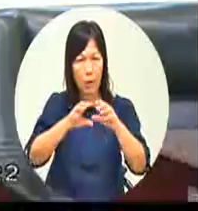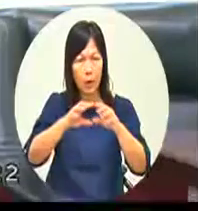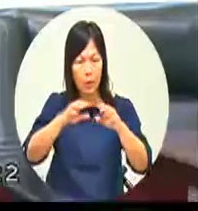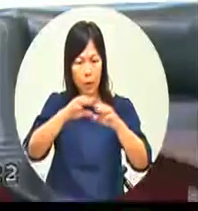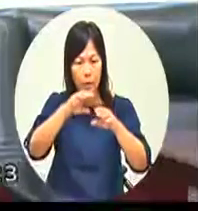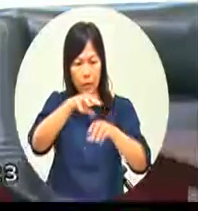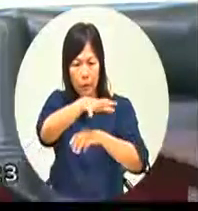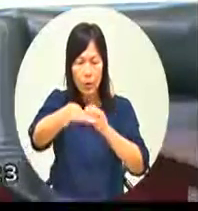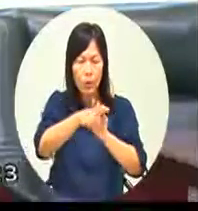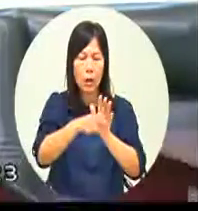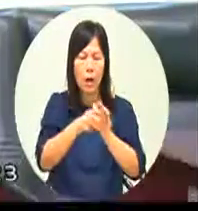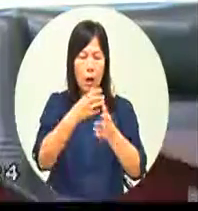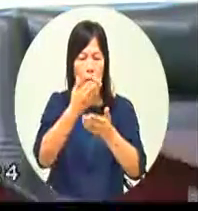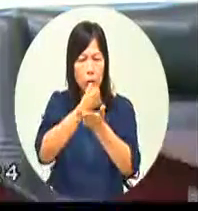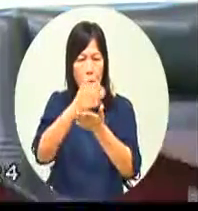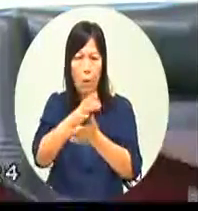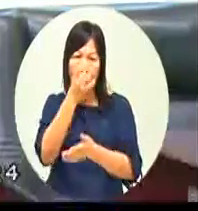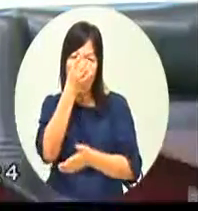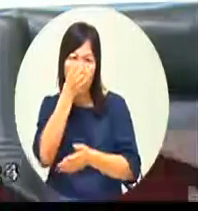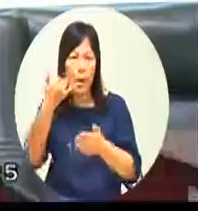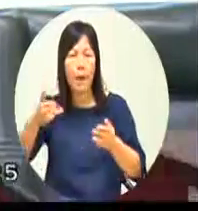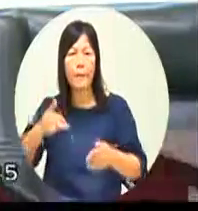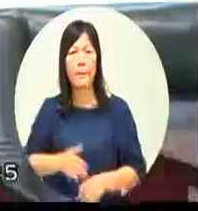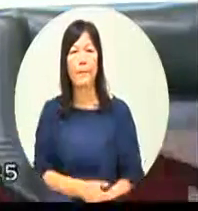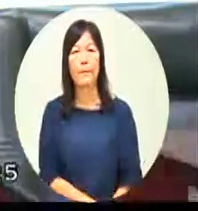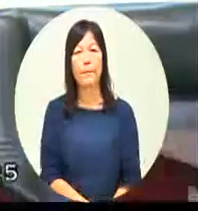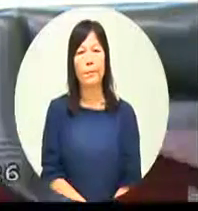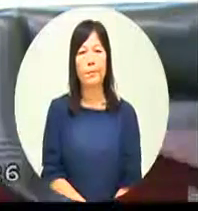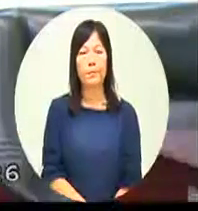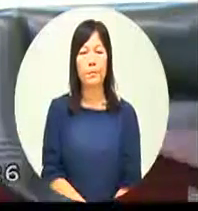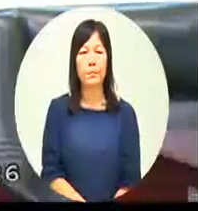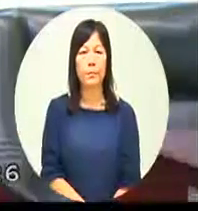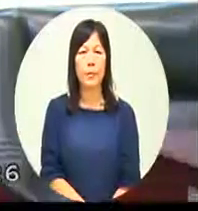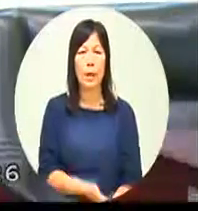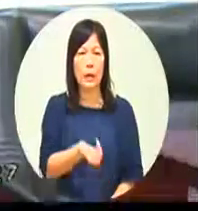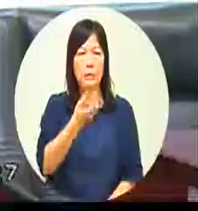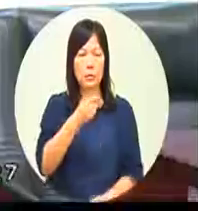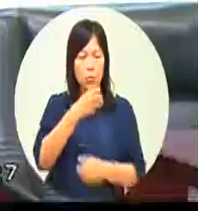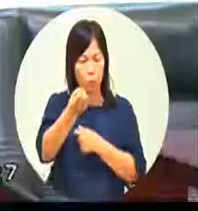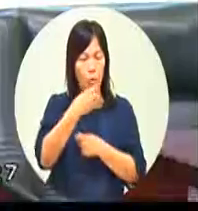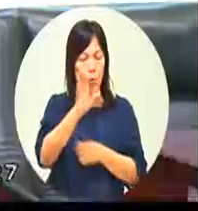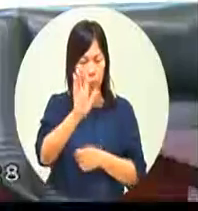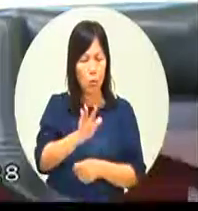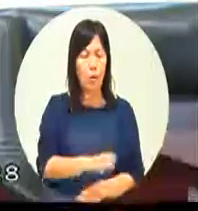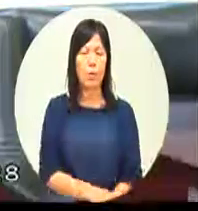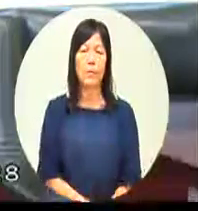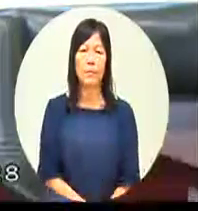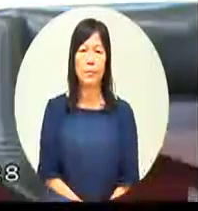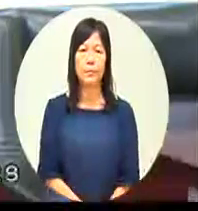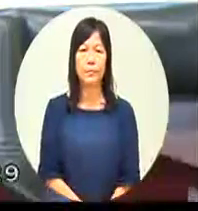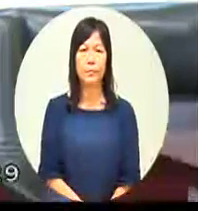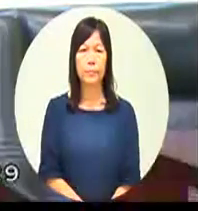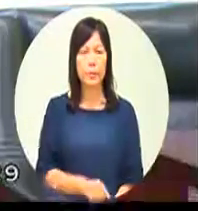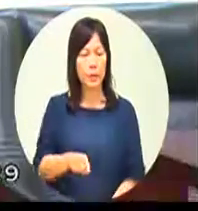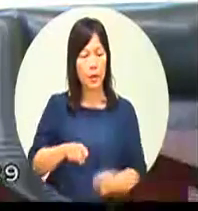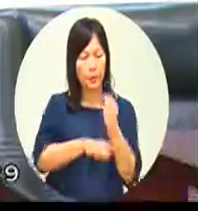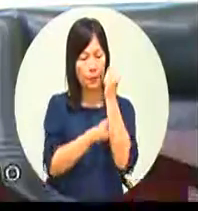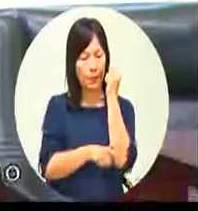啊，我上次去会刊的当中，好，他们有给我提起都有一点，这